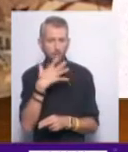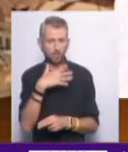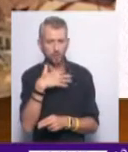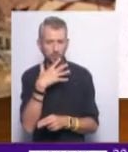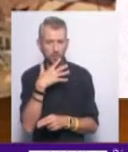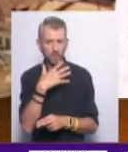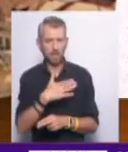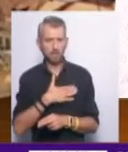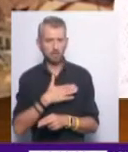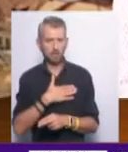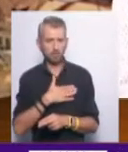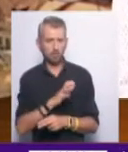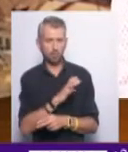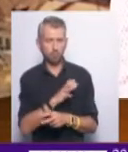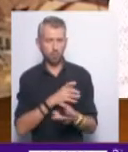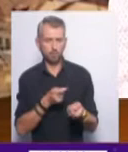нашими, можливо,